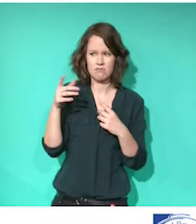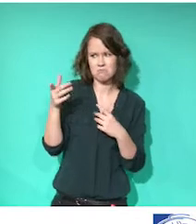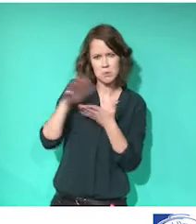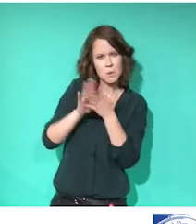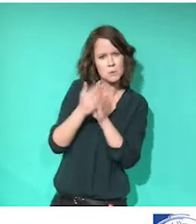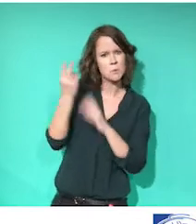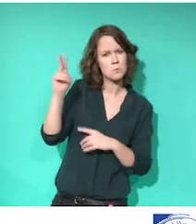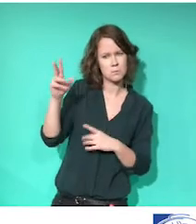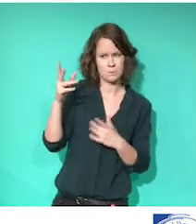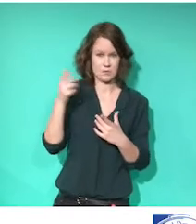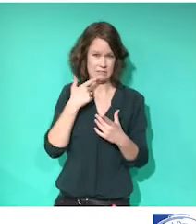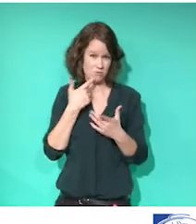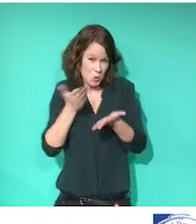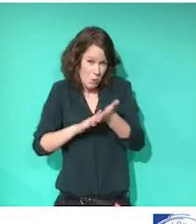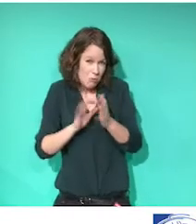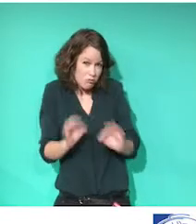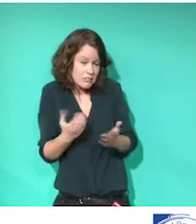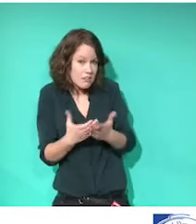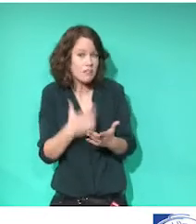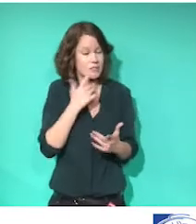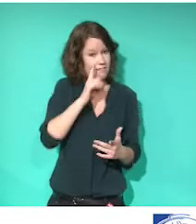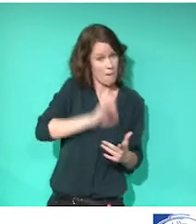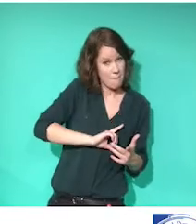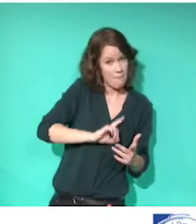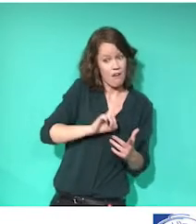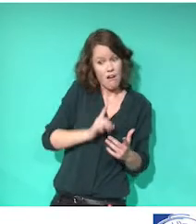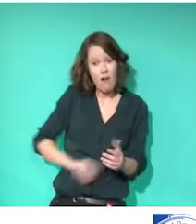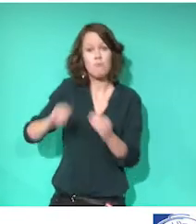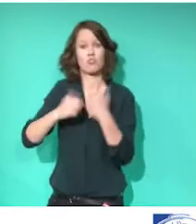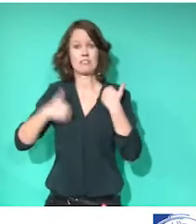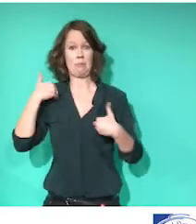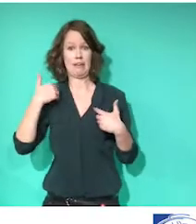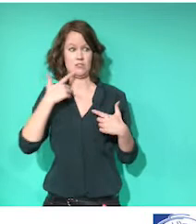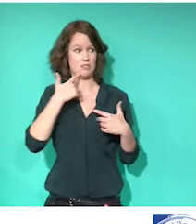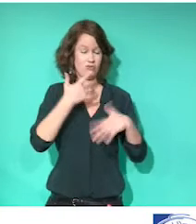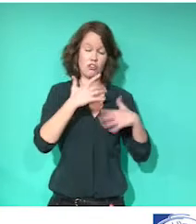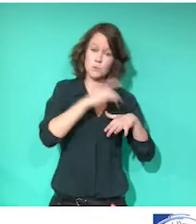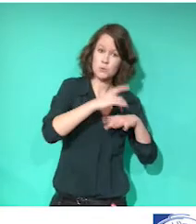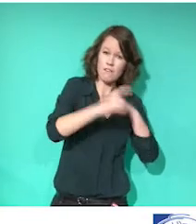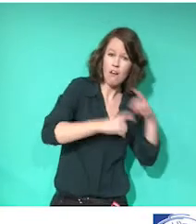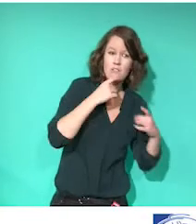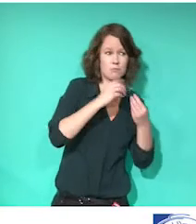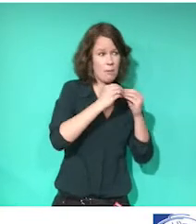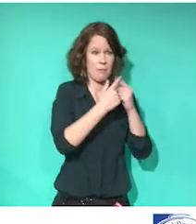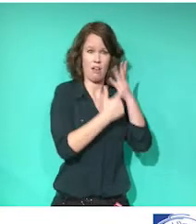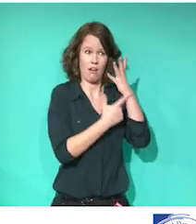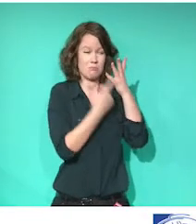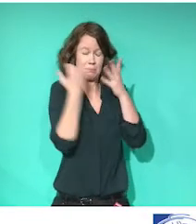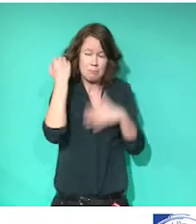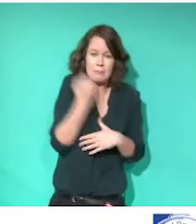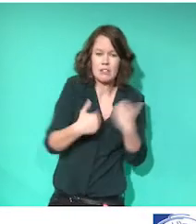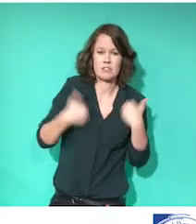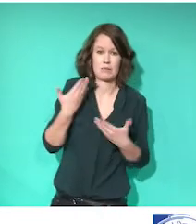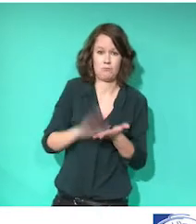presque, mais contre une double peine, c'est-à-dire des femmes handicapées qui sont plus que les autres encore victimes de toutes les formes de sexisme et de